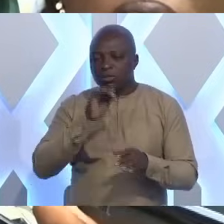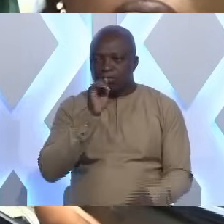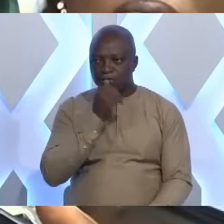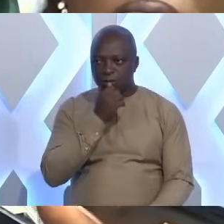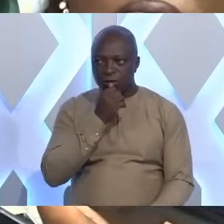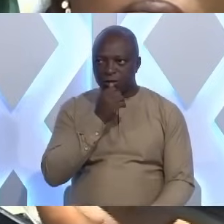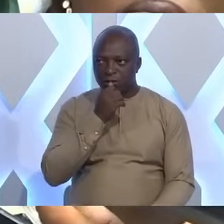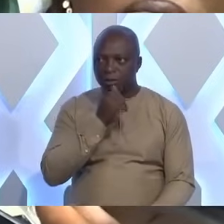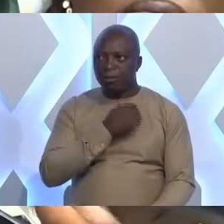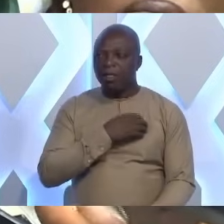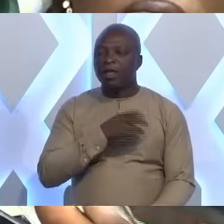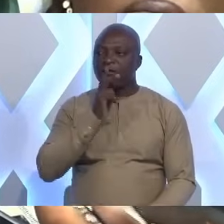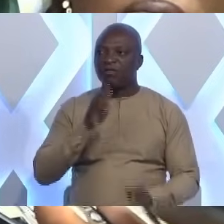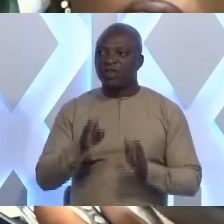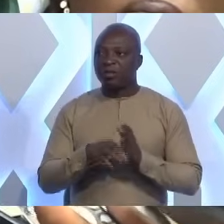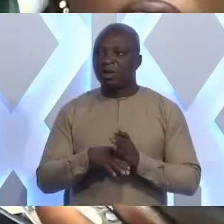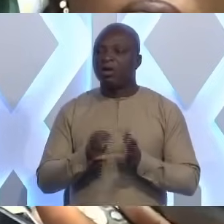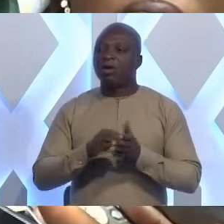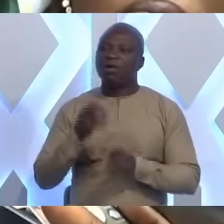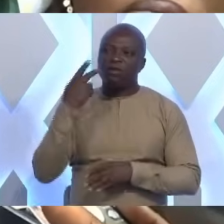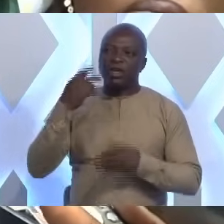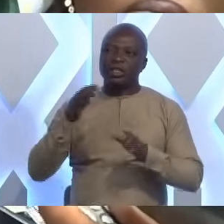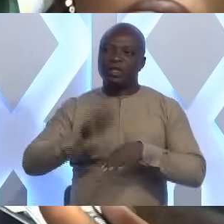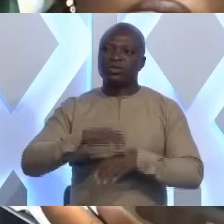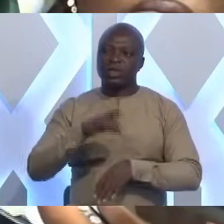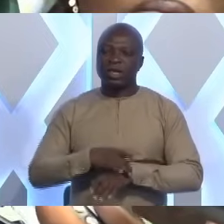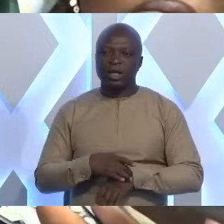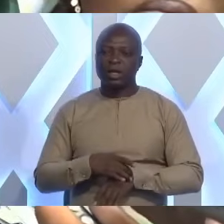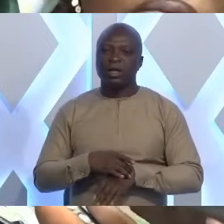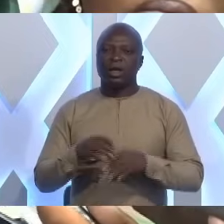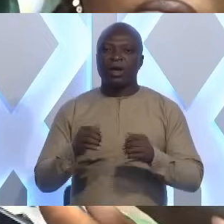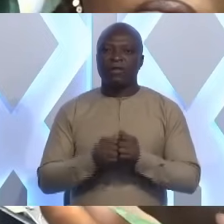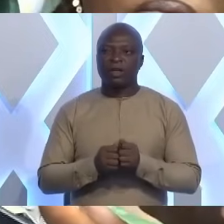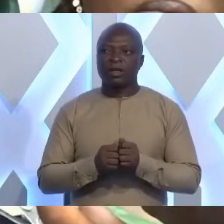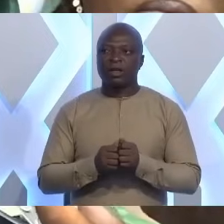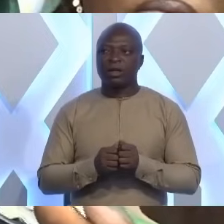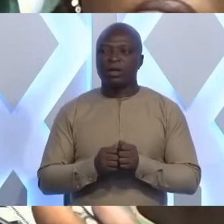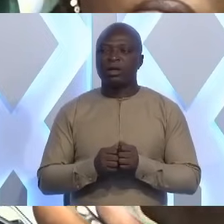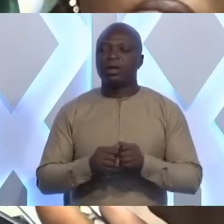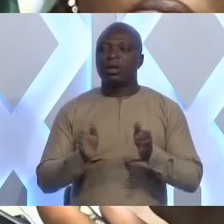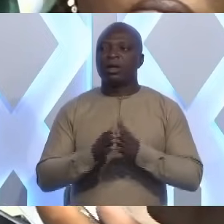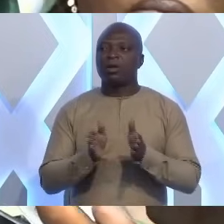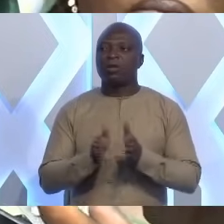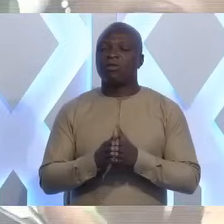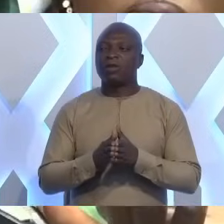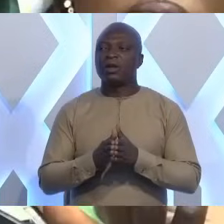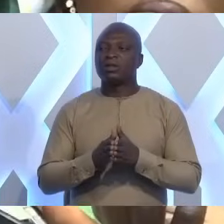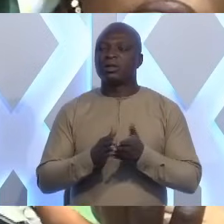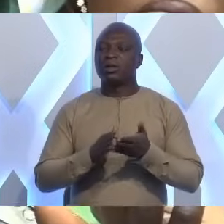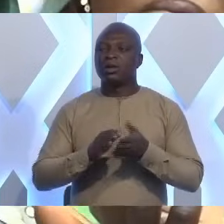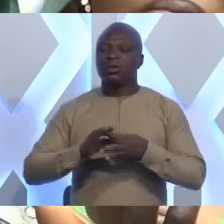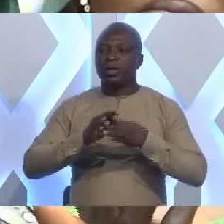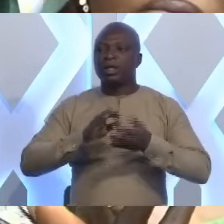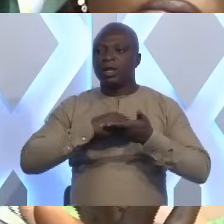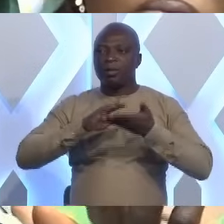Et effectivement, on voit déjà sur le terrain, avec la conférence sécurité-paix, c'est déjà